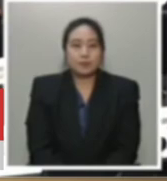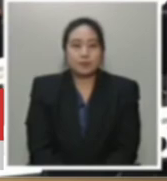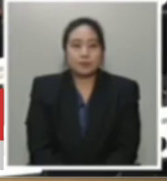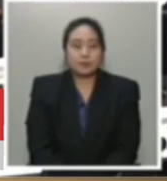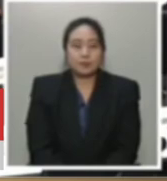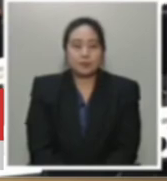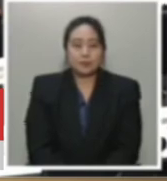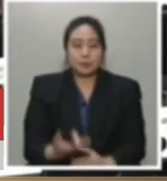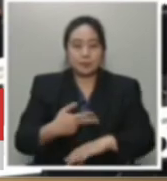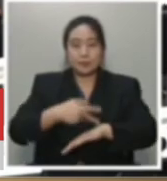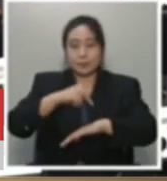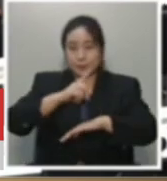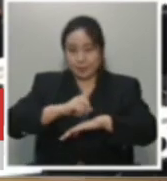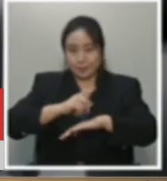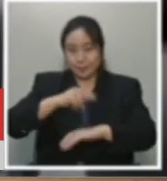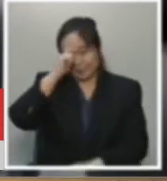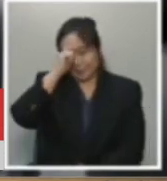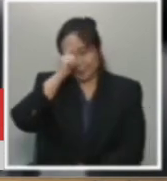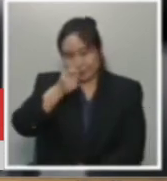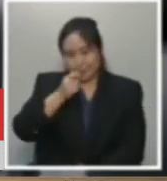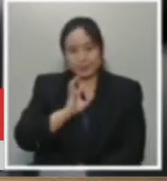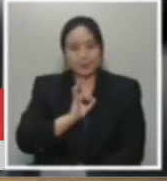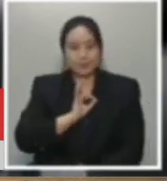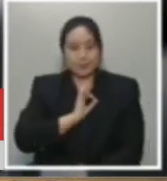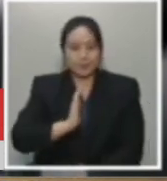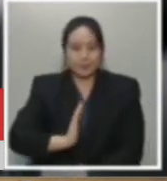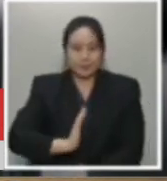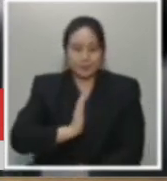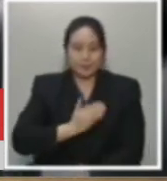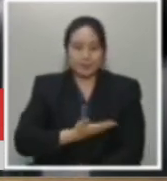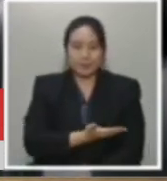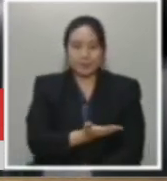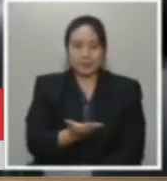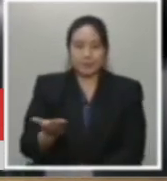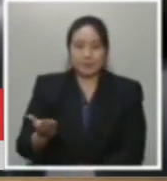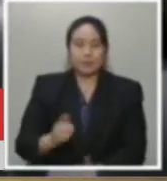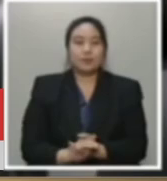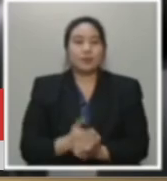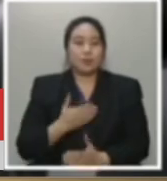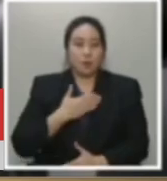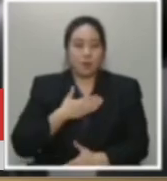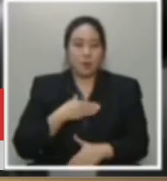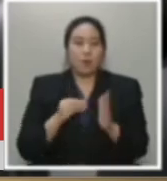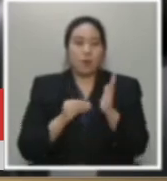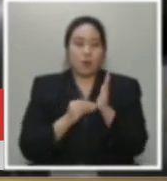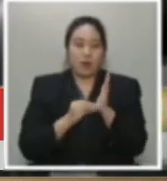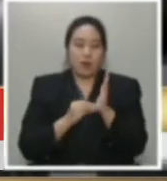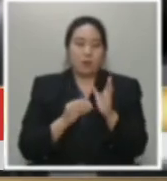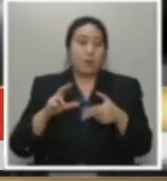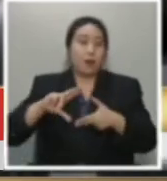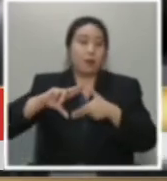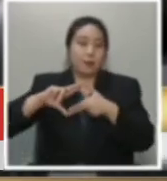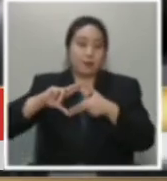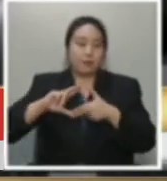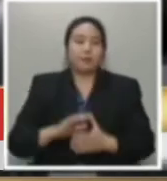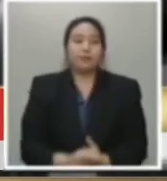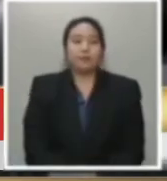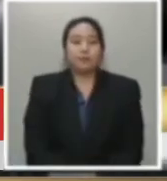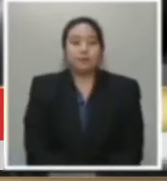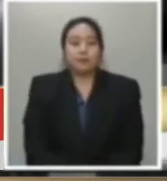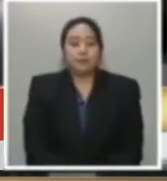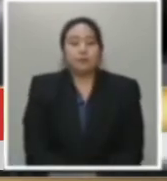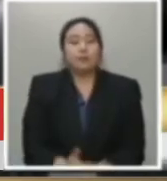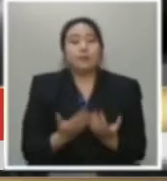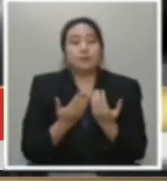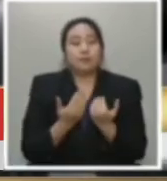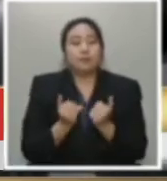ท่านประธานที่เคารพท่านสมาชิกผู้ทรงเกียรติจักรพันธ์พรนิมิตกรุงเทพมหานครพรรคพลังประชารัฐนะครับผมต้องขอ